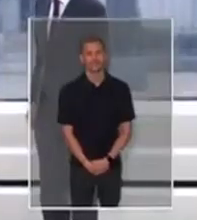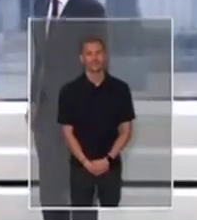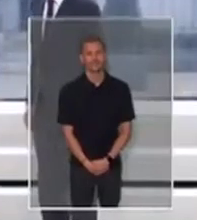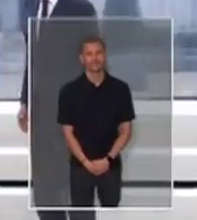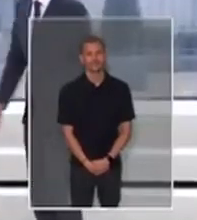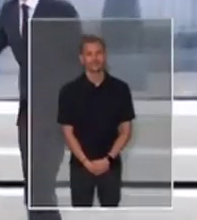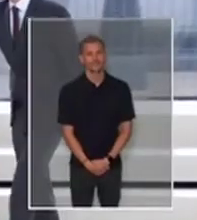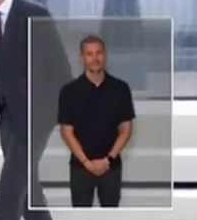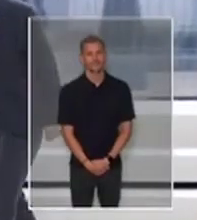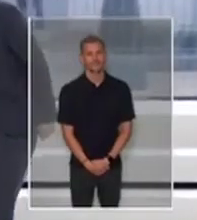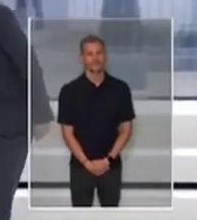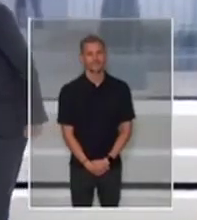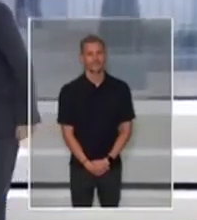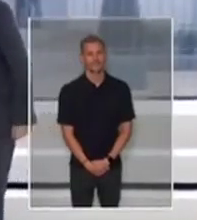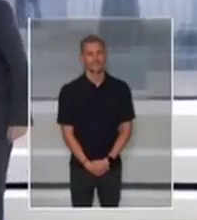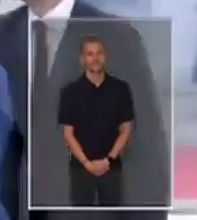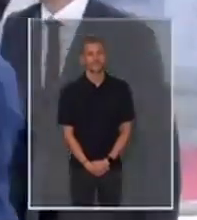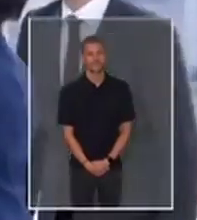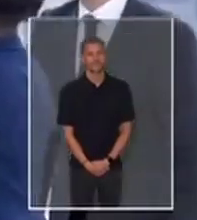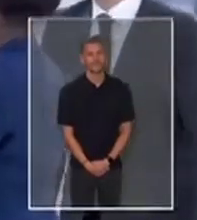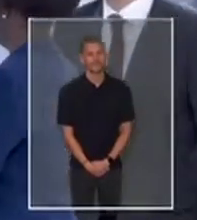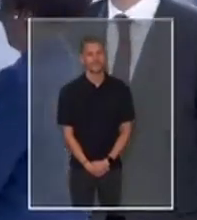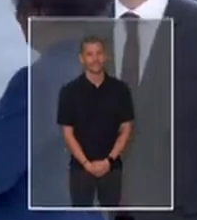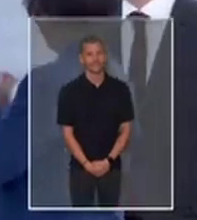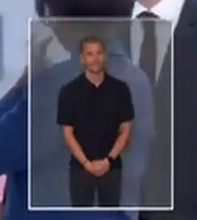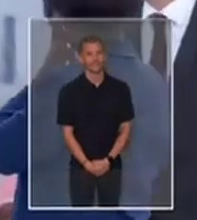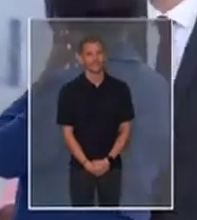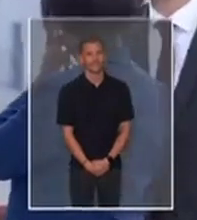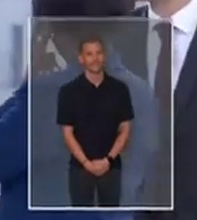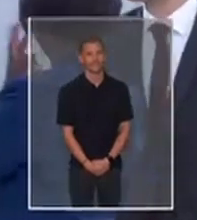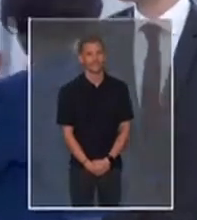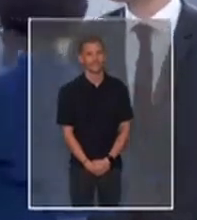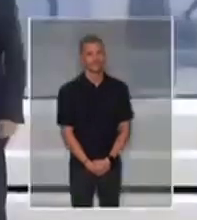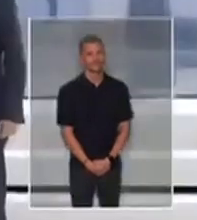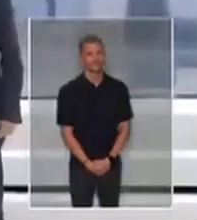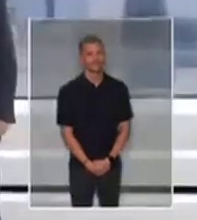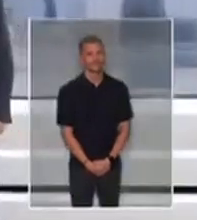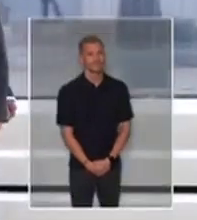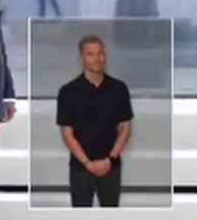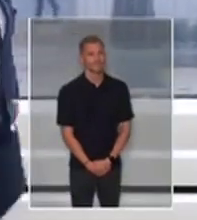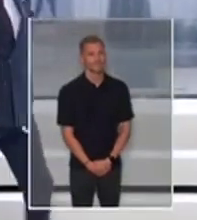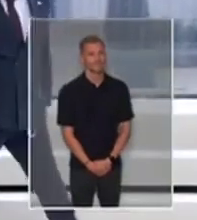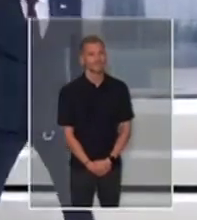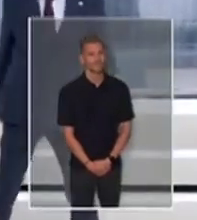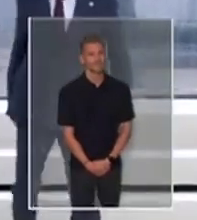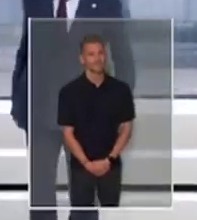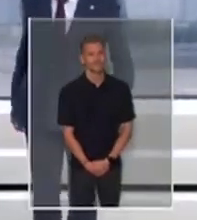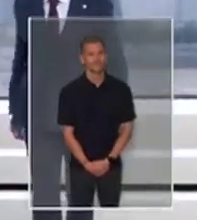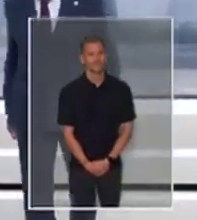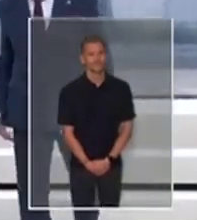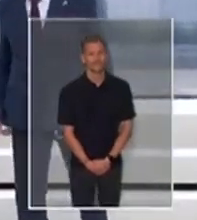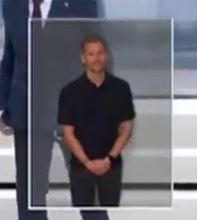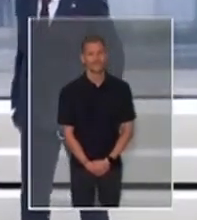particulièrement résonné chez son homologue tunisien qui lui a transmis le relais pour une nouvelle ère dans le but de renforcer la place de la